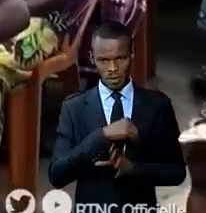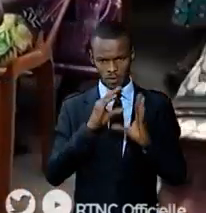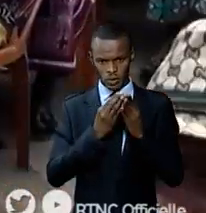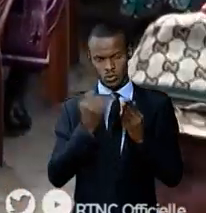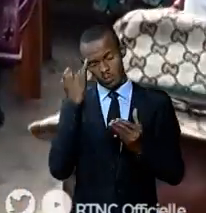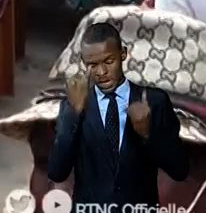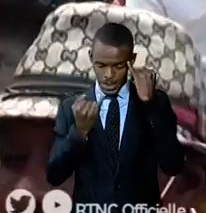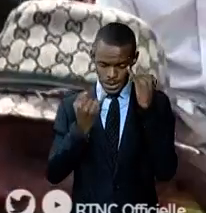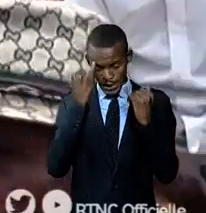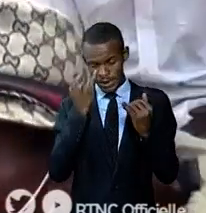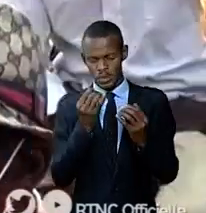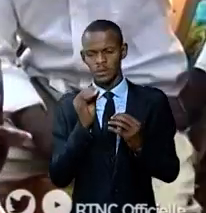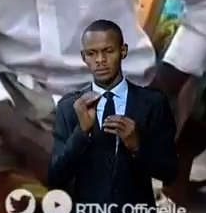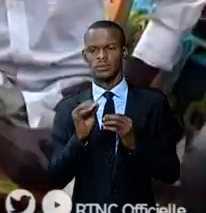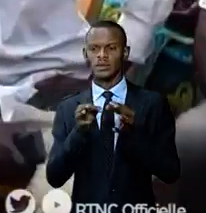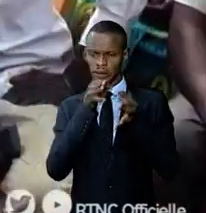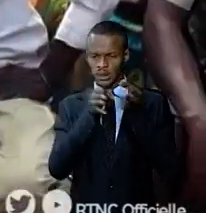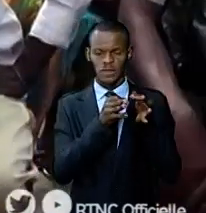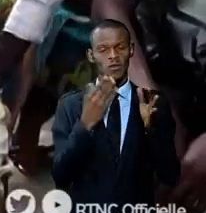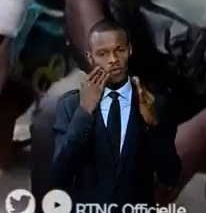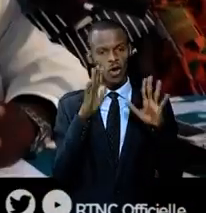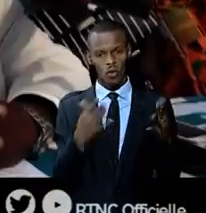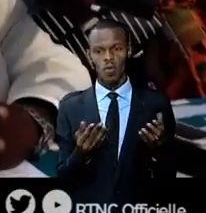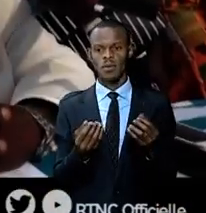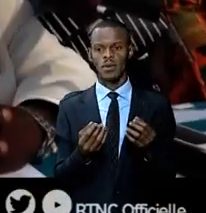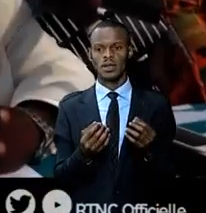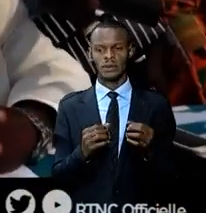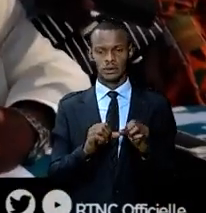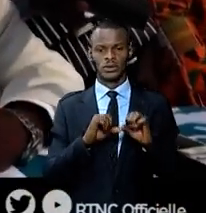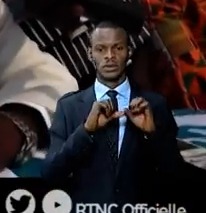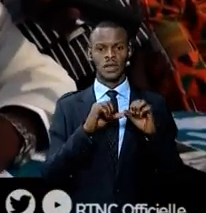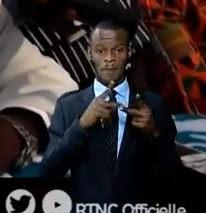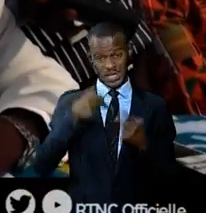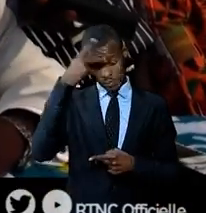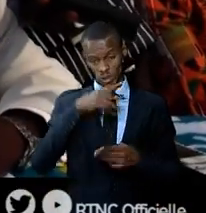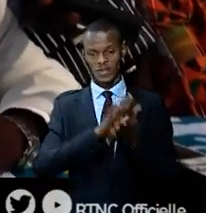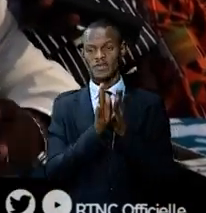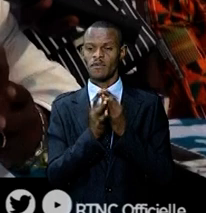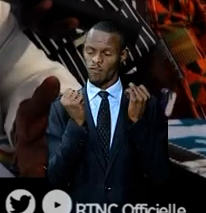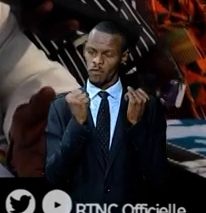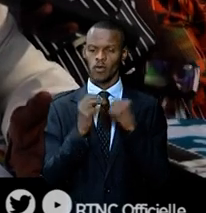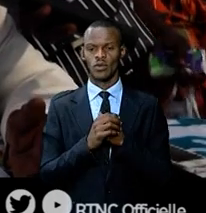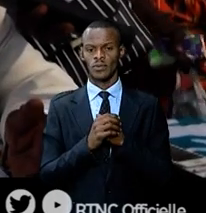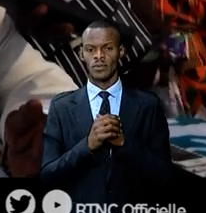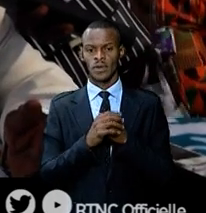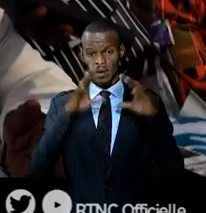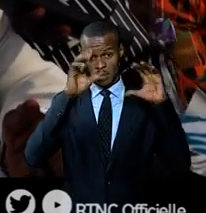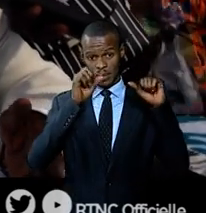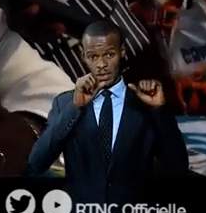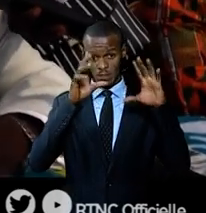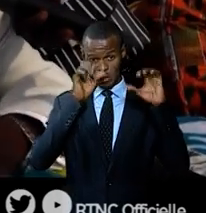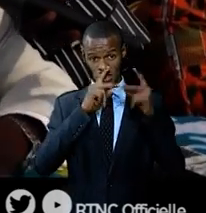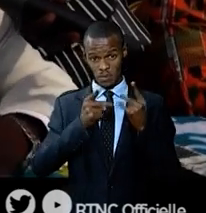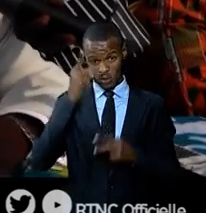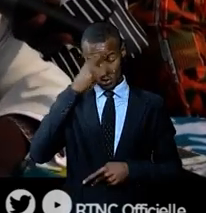politiques et des stratégies pour la redynamisation de ces structures politiques. Pendant son allocution, l'honorable Passambongo Dora Michel a